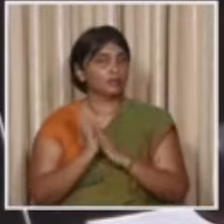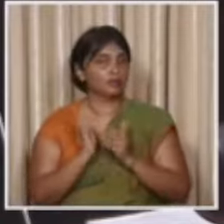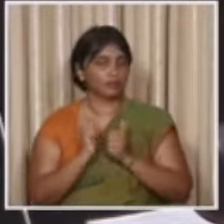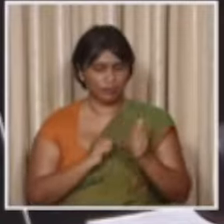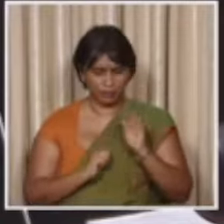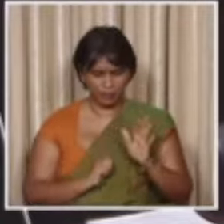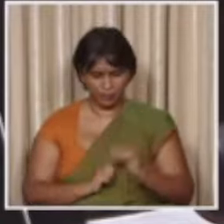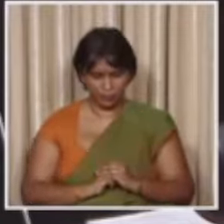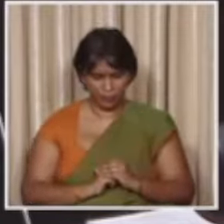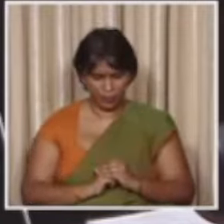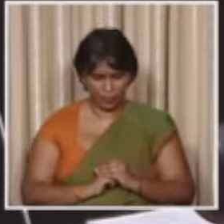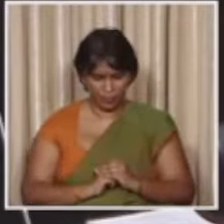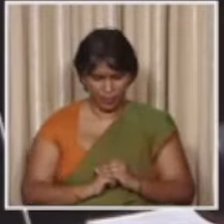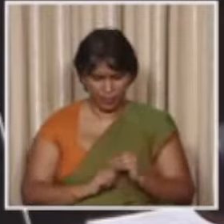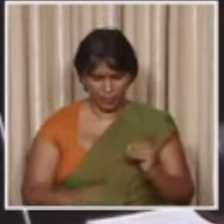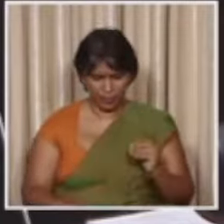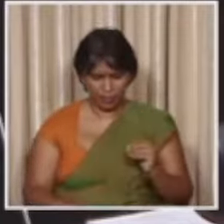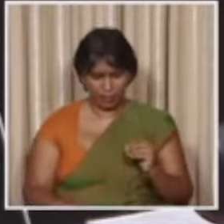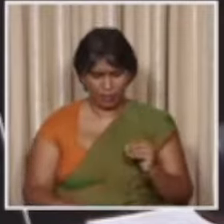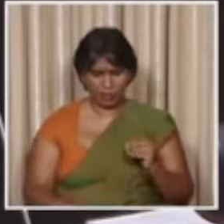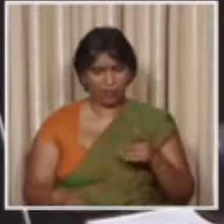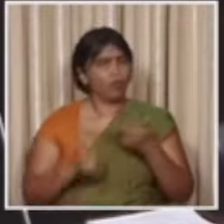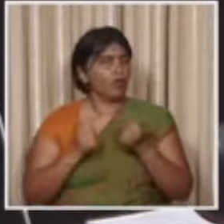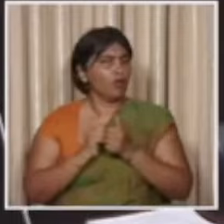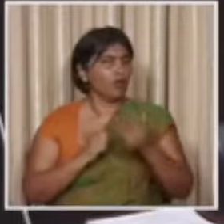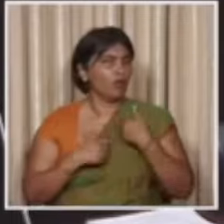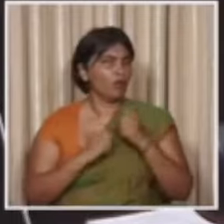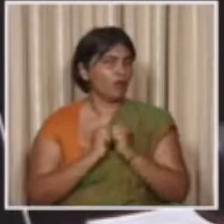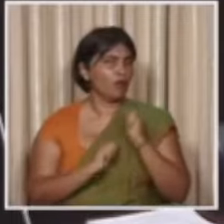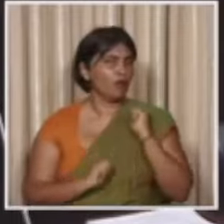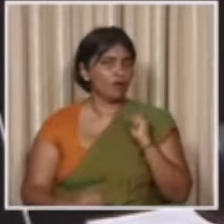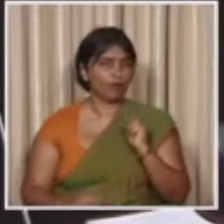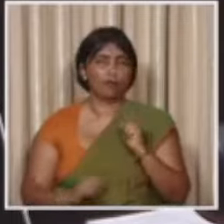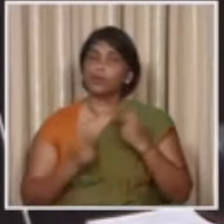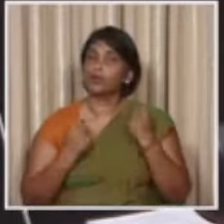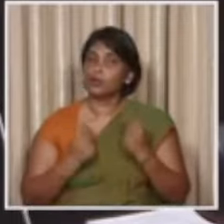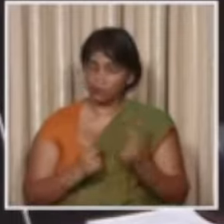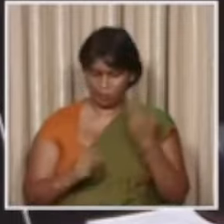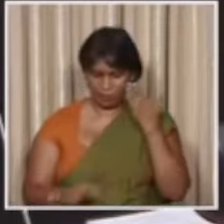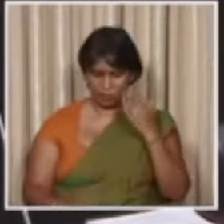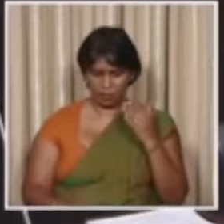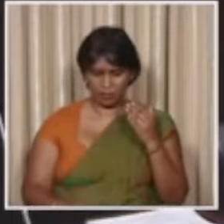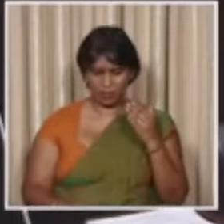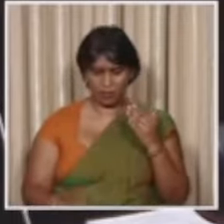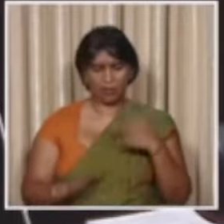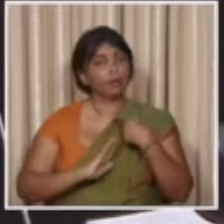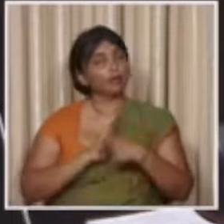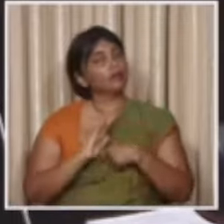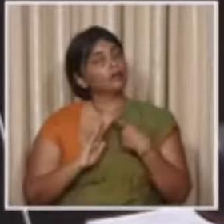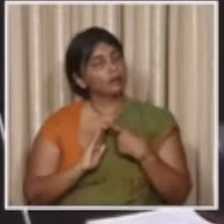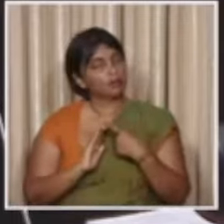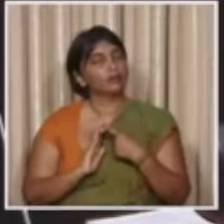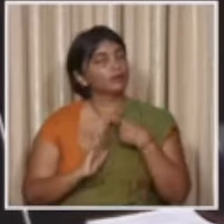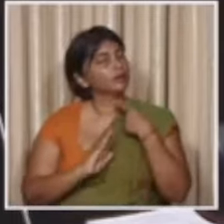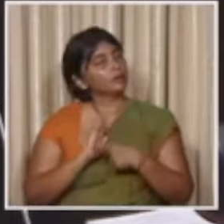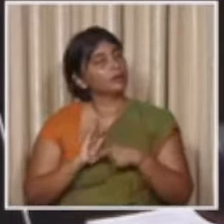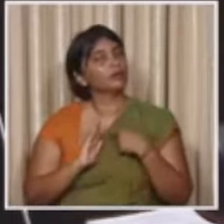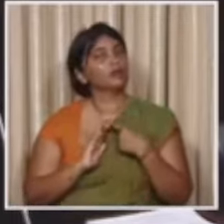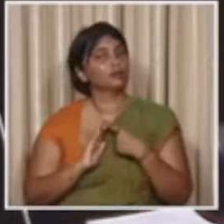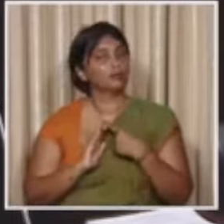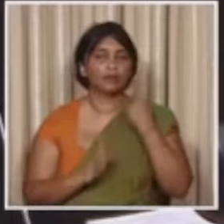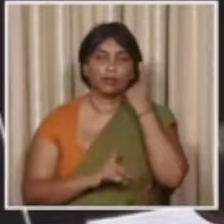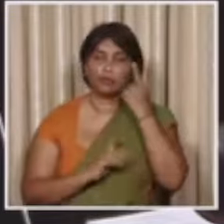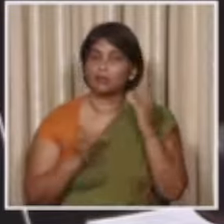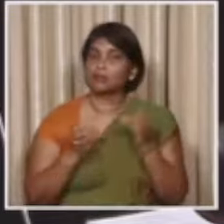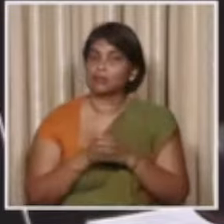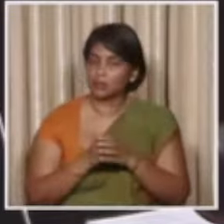කරන්න. ඒ වගේම මොකද්ද අපි දැන් කළ යුත්තේ? වහාම කළ යුතු දේ තමයි මේ රටේ මේ